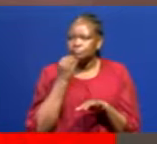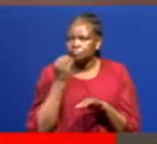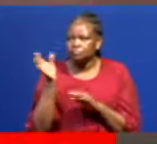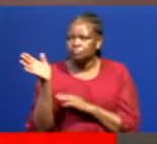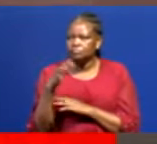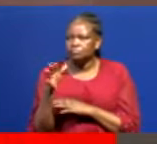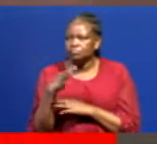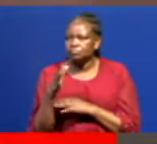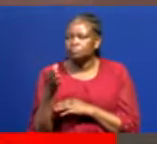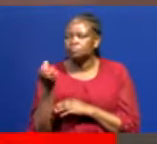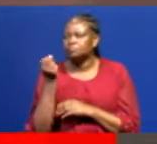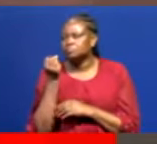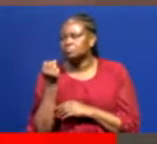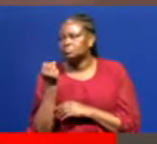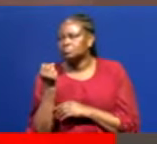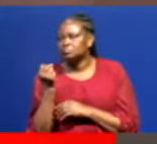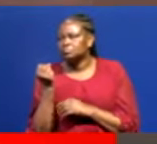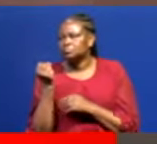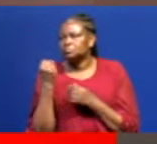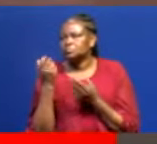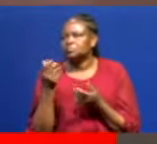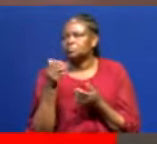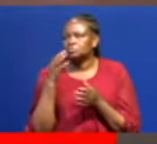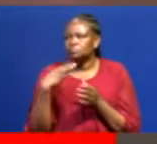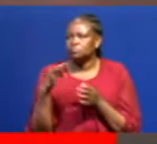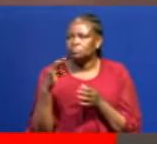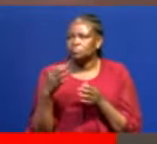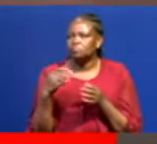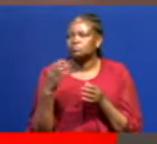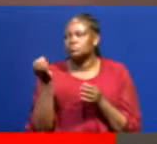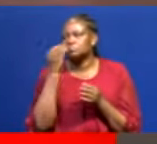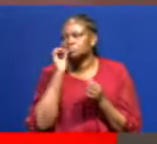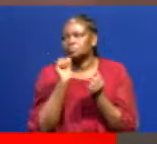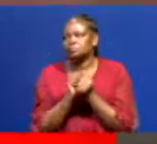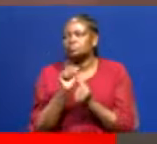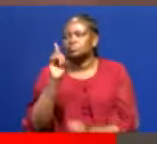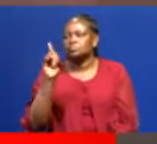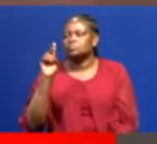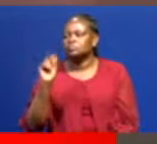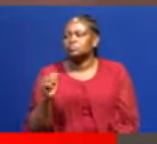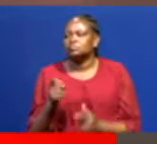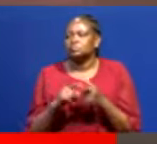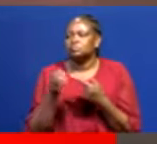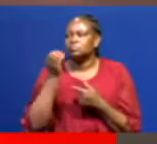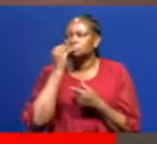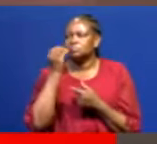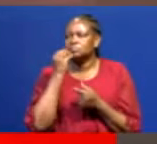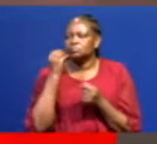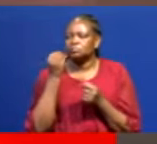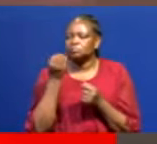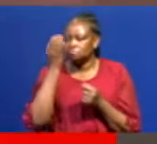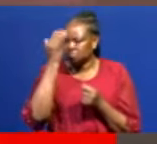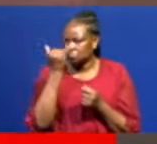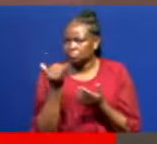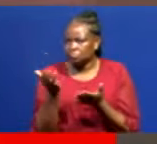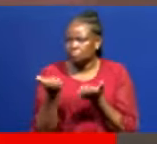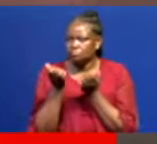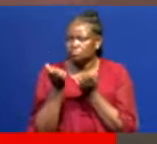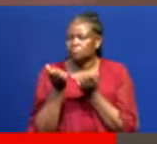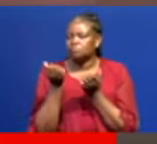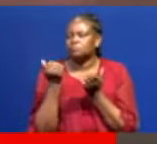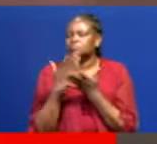samaki, tuseme ugali ama mboga, zote tunakula na DNA. Na tunavikula vyakula hivi kwa sababu tunatafuta